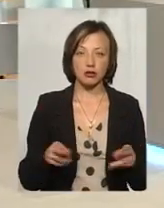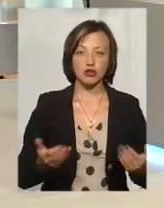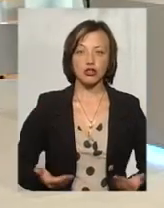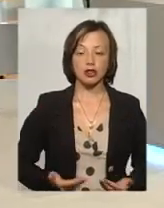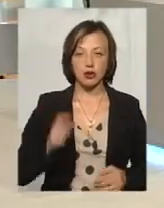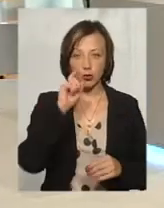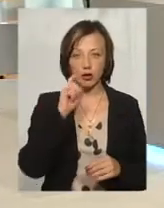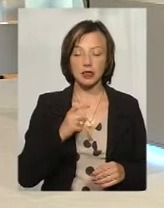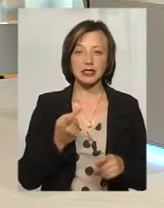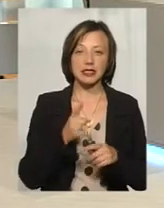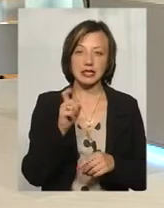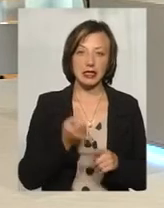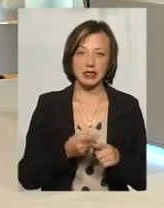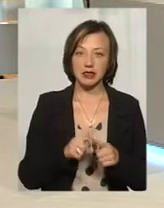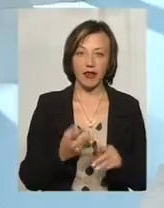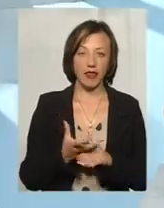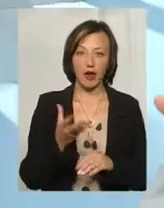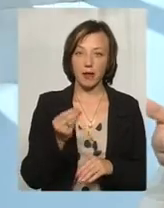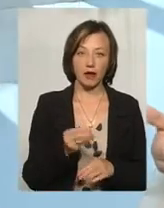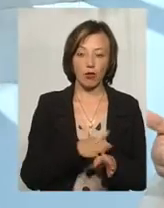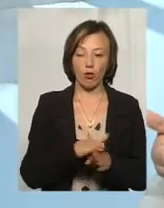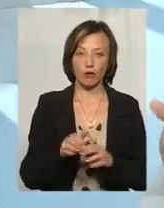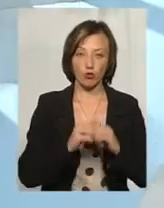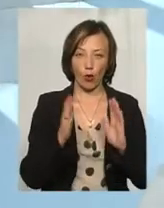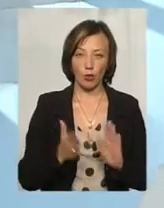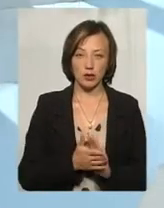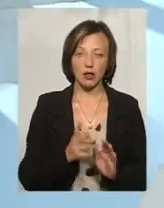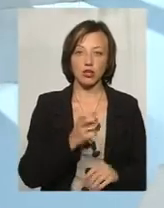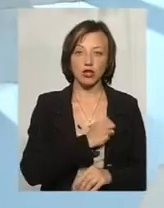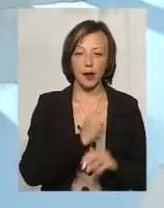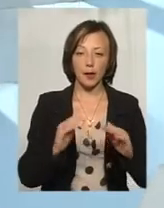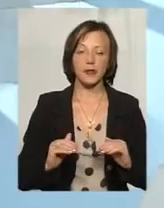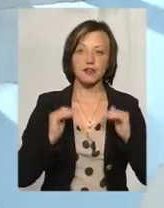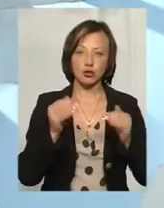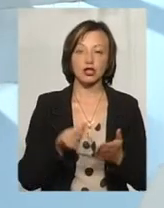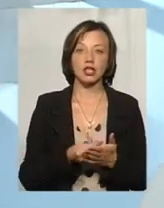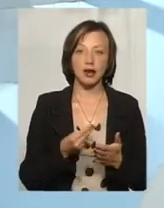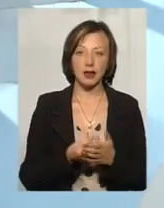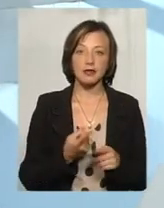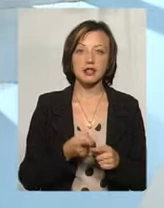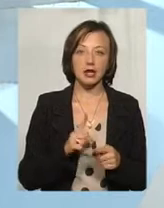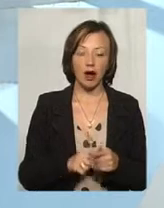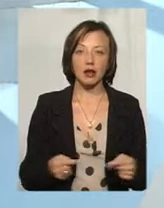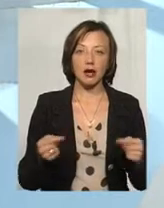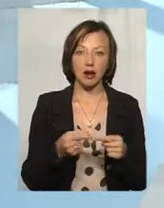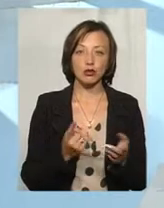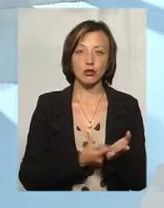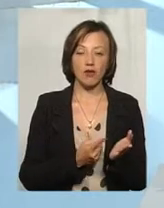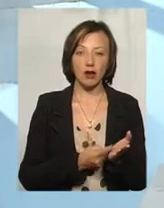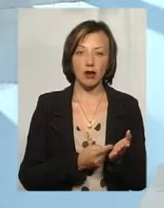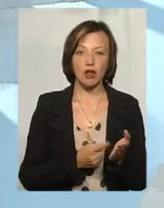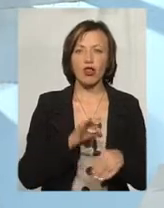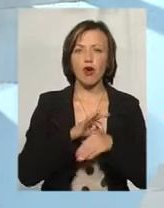жителі України, ми за це не платили в повному обсязі. І, на жаль, підвищення тарифів – це якраз доведення до